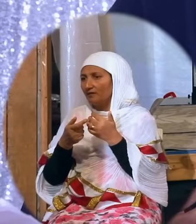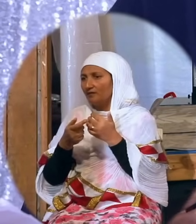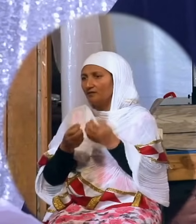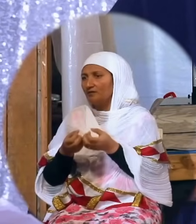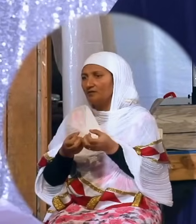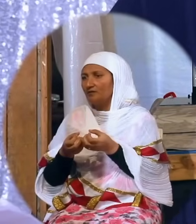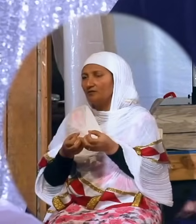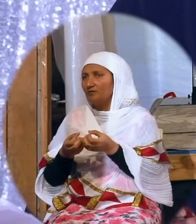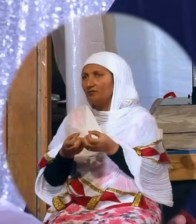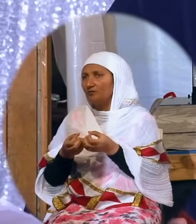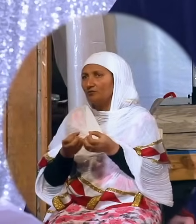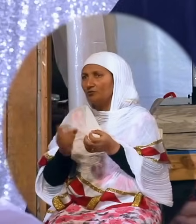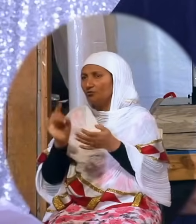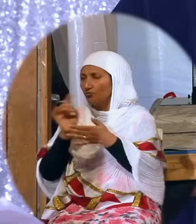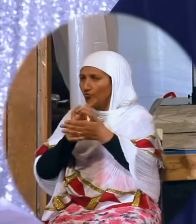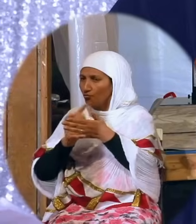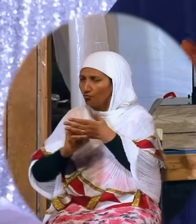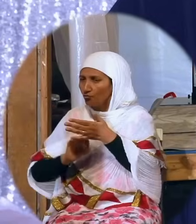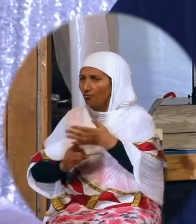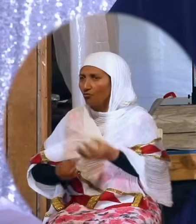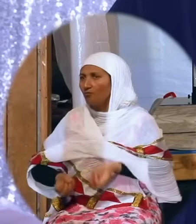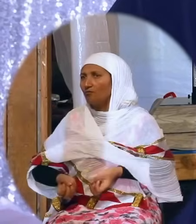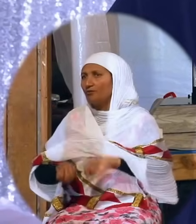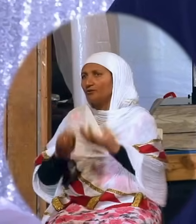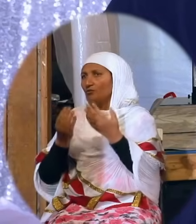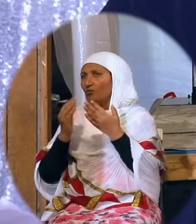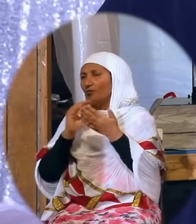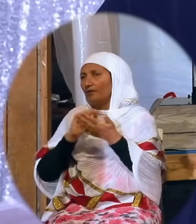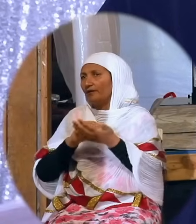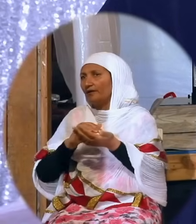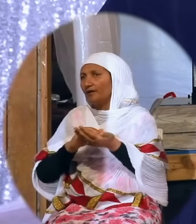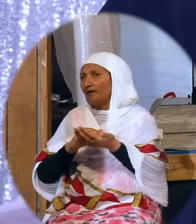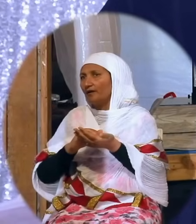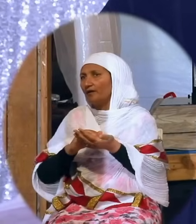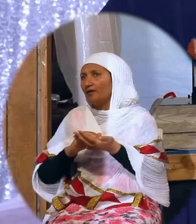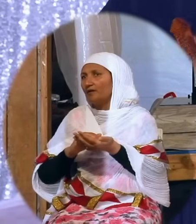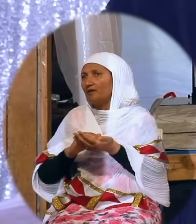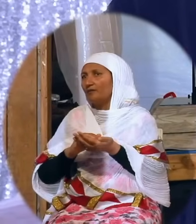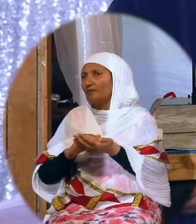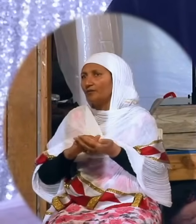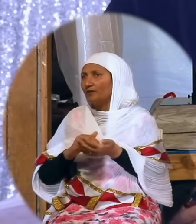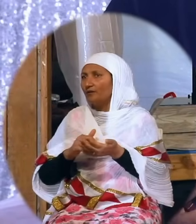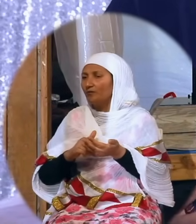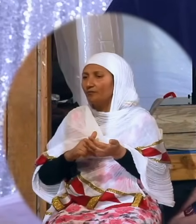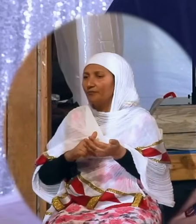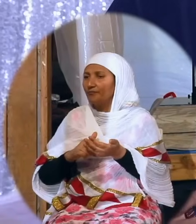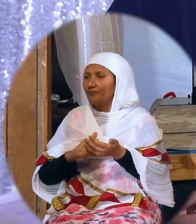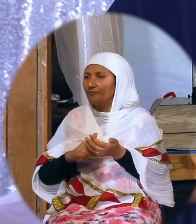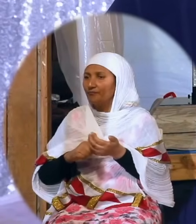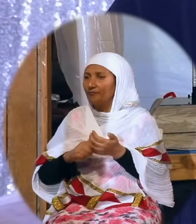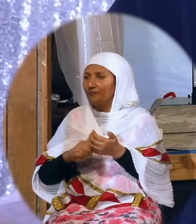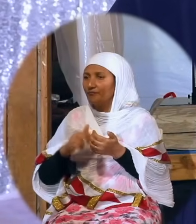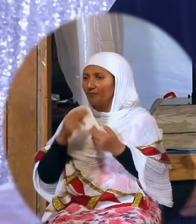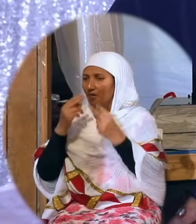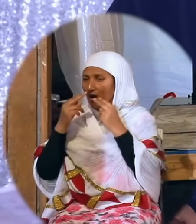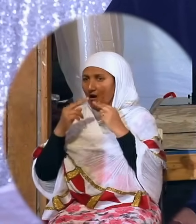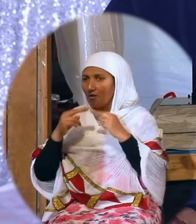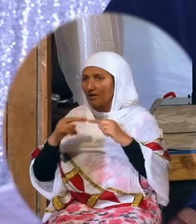በስቶ ዝርዝሩ በስቶ እንደገና ደግሞ በአዋጅ እንደ ጽድቅ እየተለፈፈ